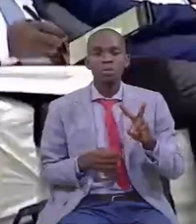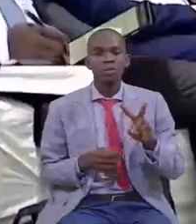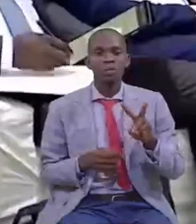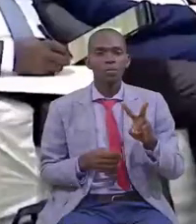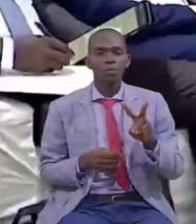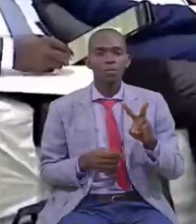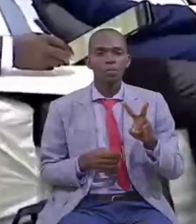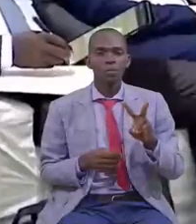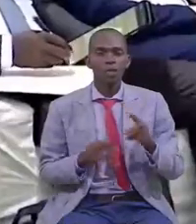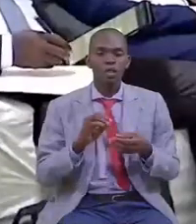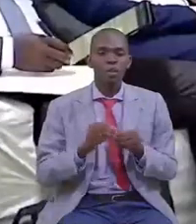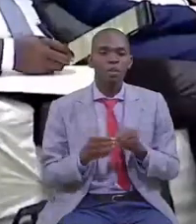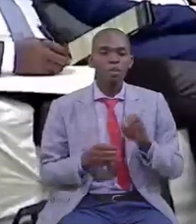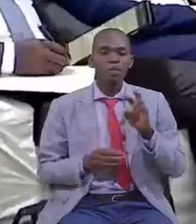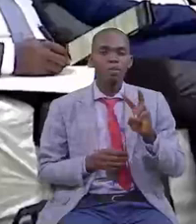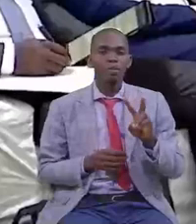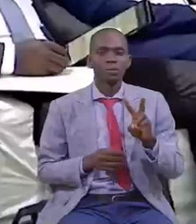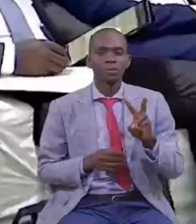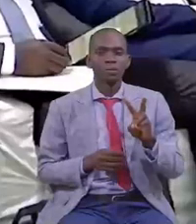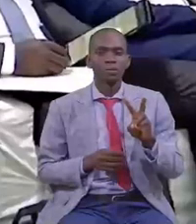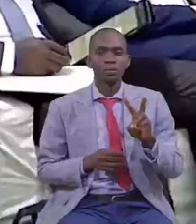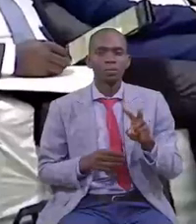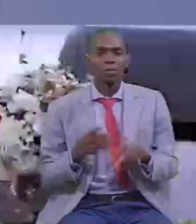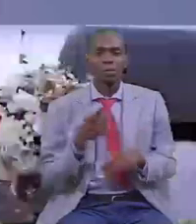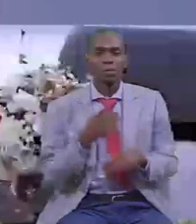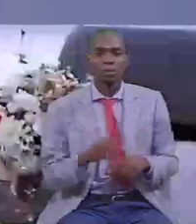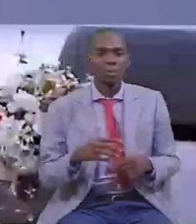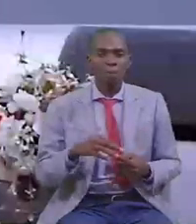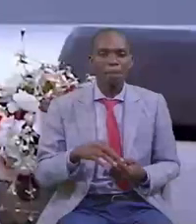Deuxième élément, les saints particuliers.